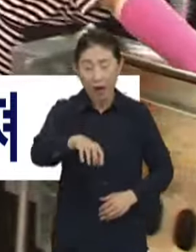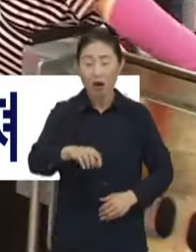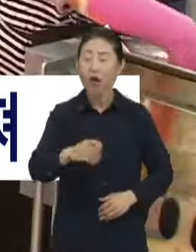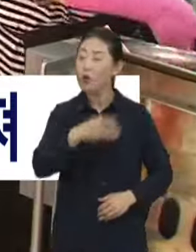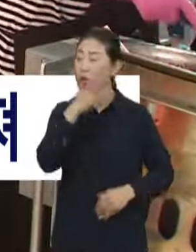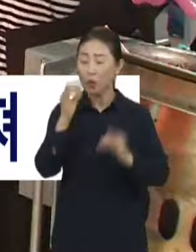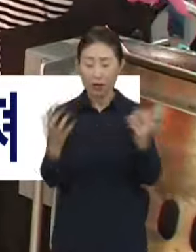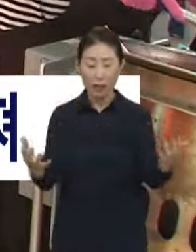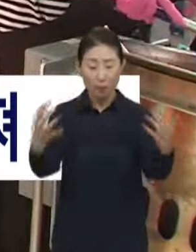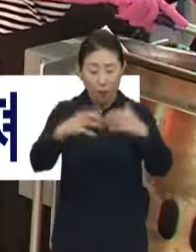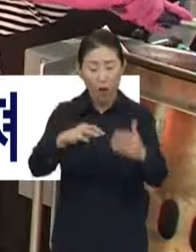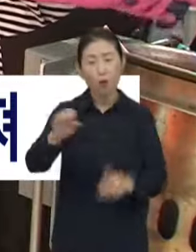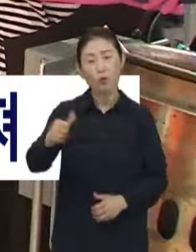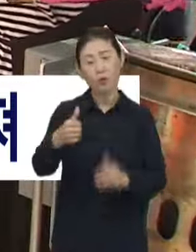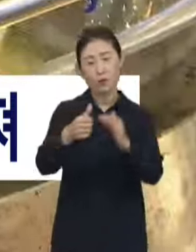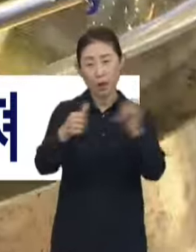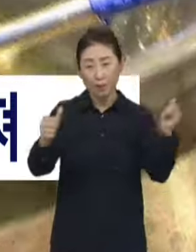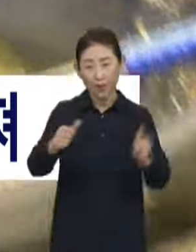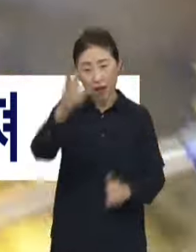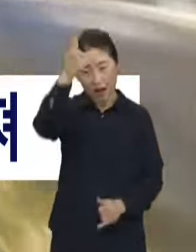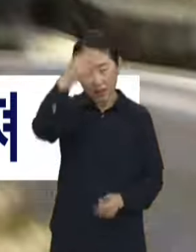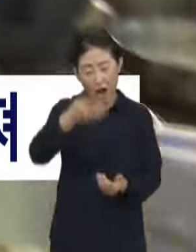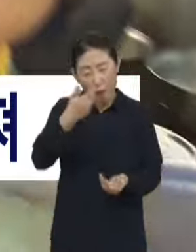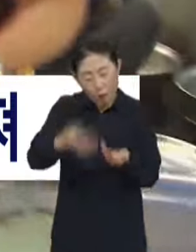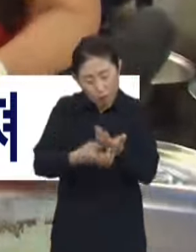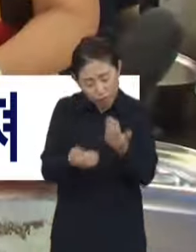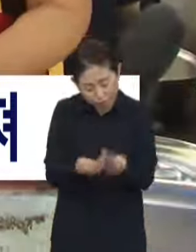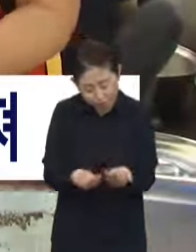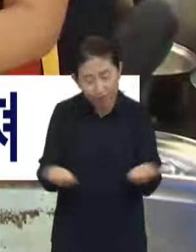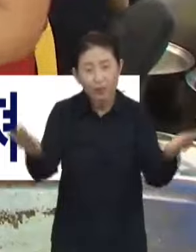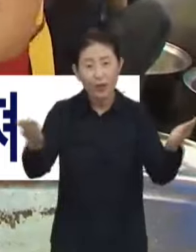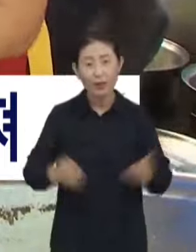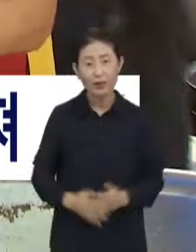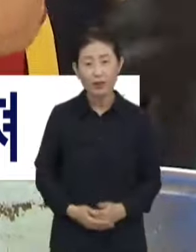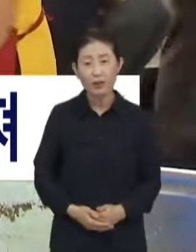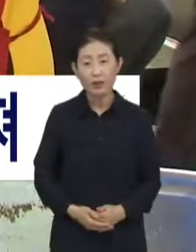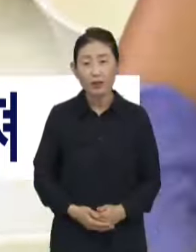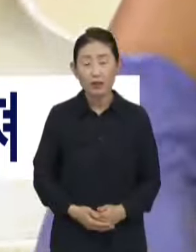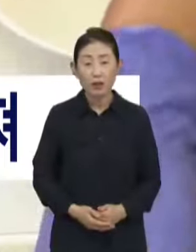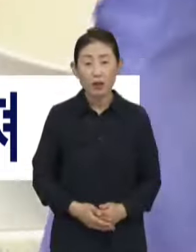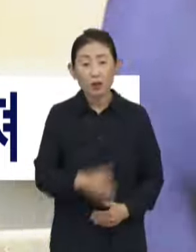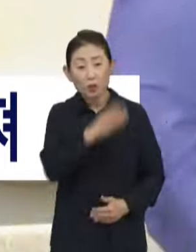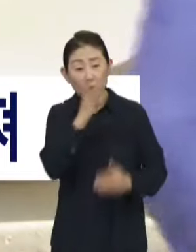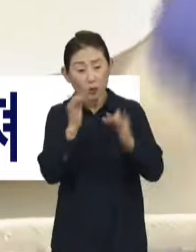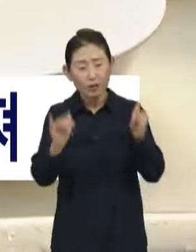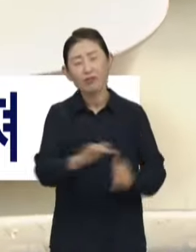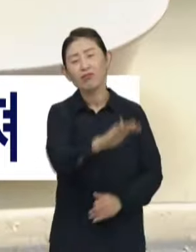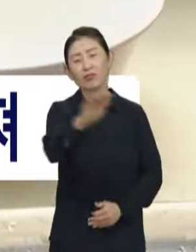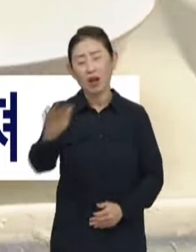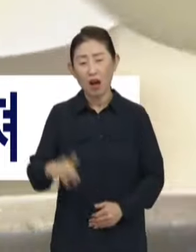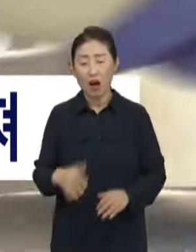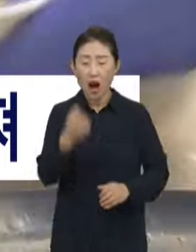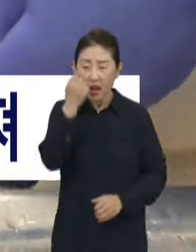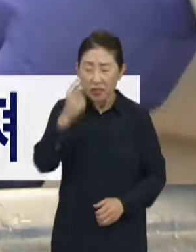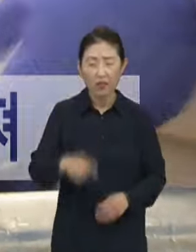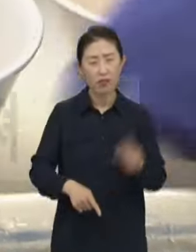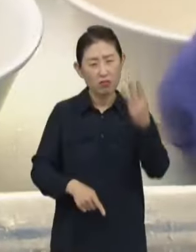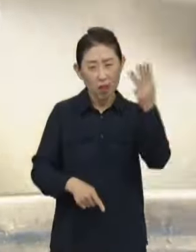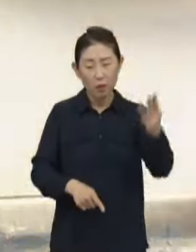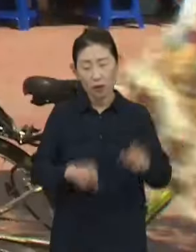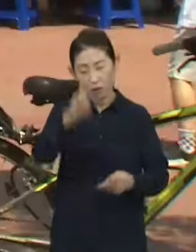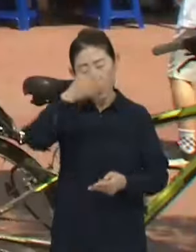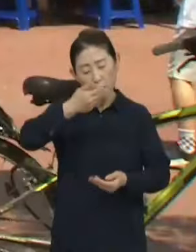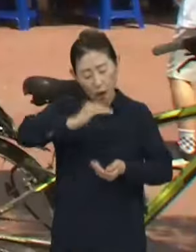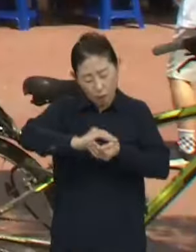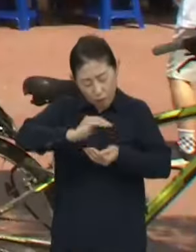대상으로 3계탕 나눔봉사 행사를 펼쳤습니다 대전 시지부는 지역 어르신을 대상으로 매월 세차례 점심도시락